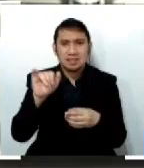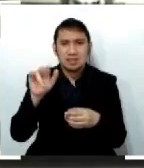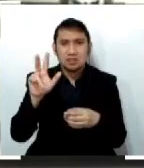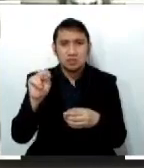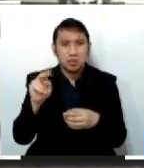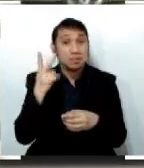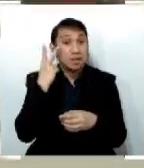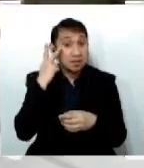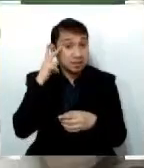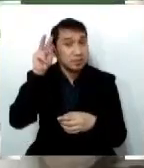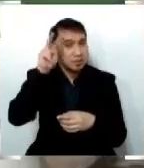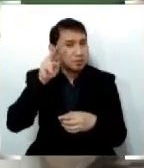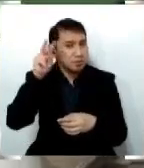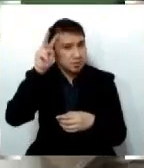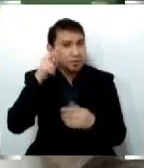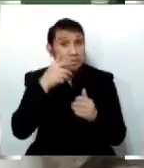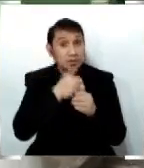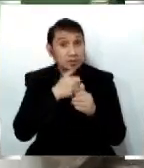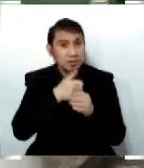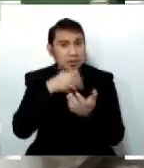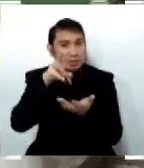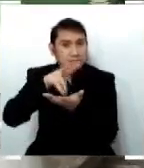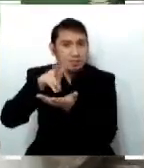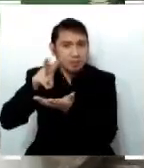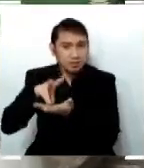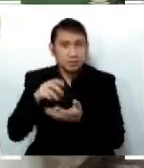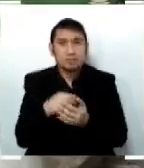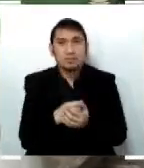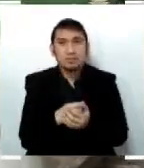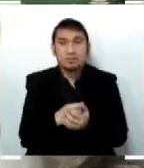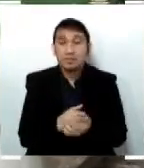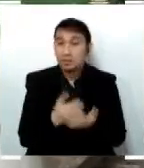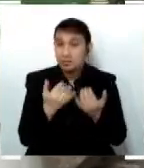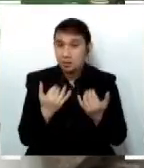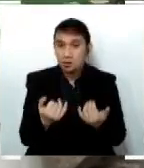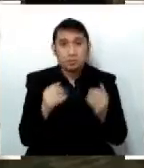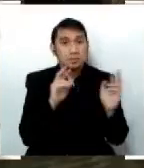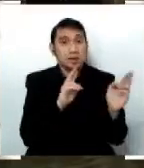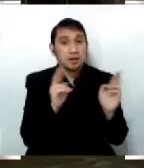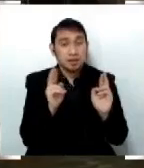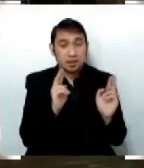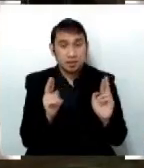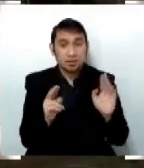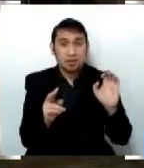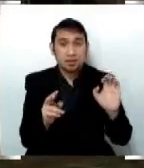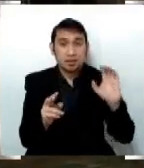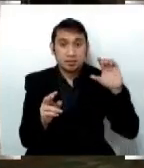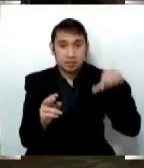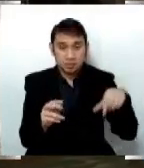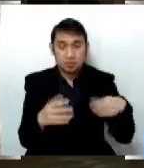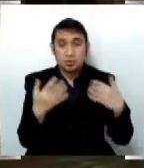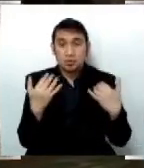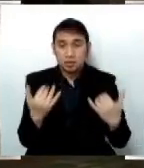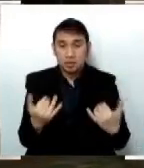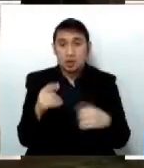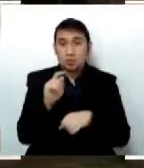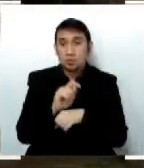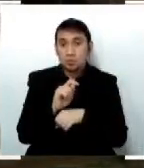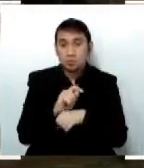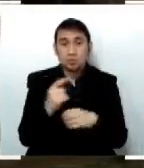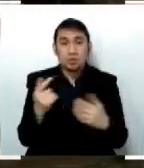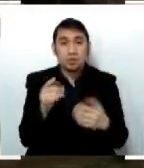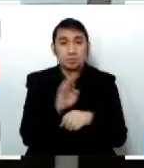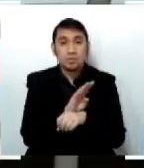sa Makati. Bilang paghahanda naman sa pagbabalik ECQ ng Metro Manila, abala na ang mga taga-Tondo sa paggawa ng